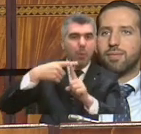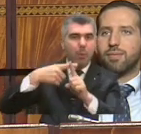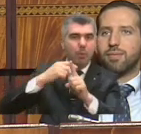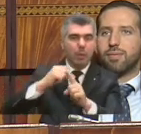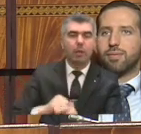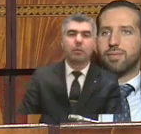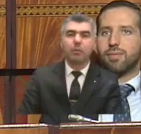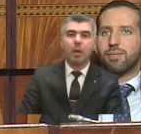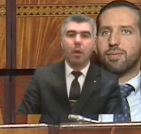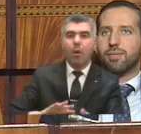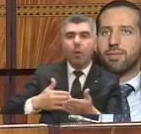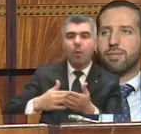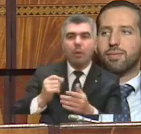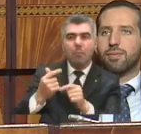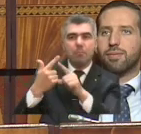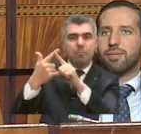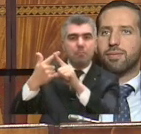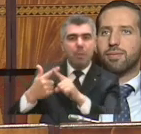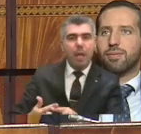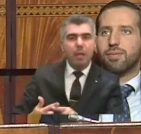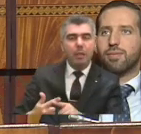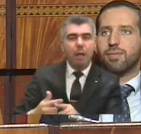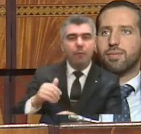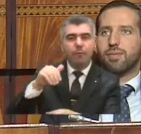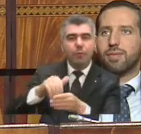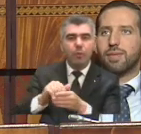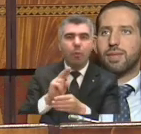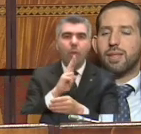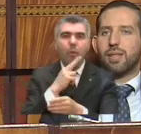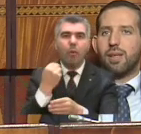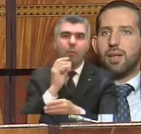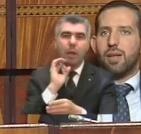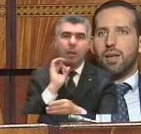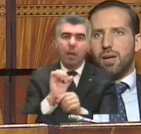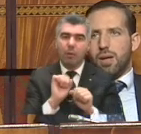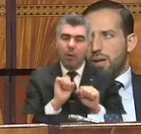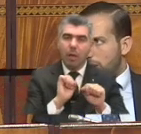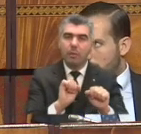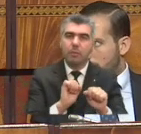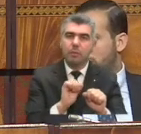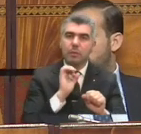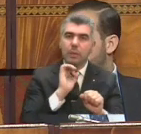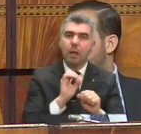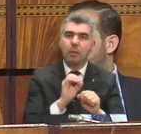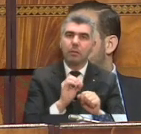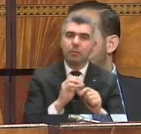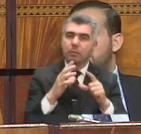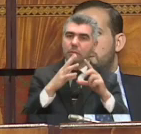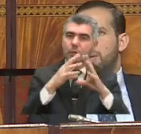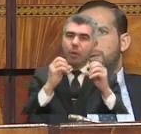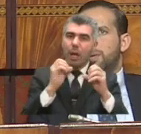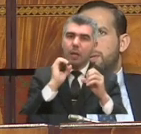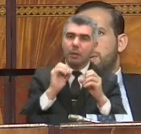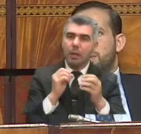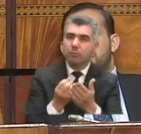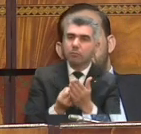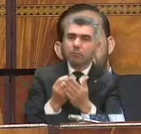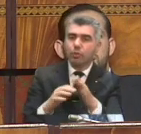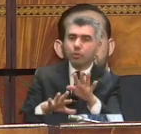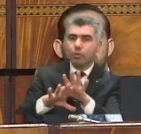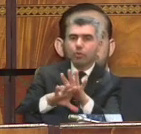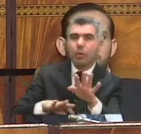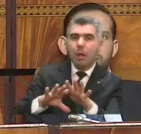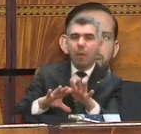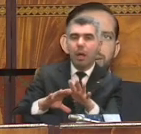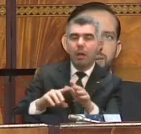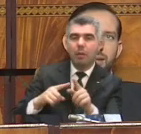ويخفف العبء المالي عن الميزانية العامة للدولة لتتمكن من تطوير وتوسيع دورها الاجتماعي في